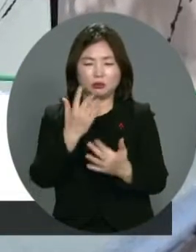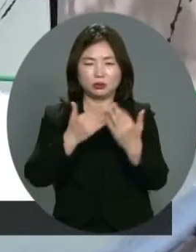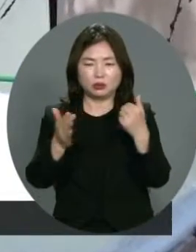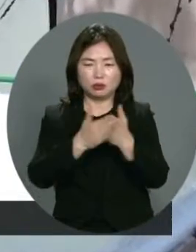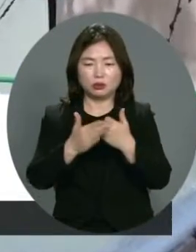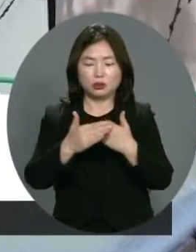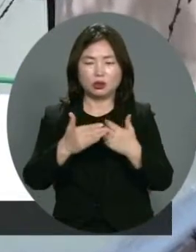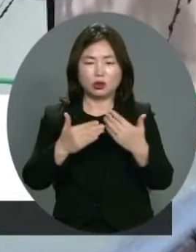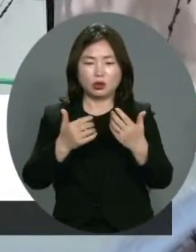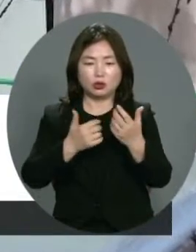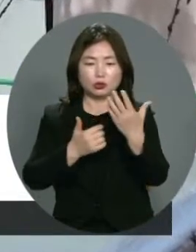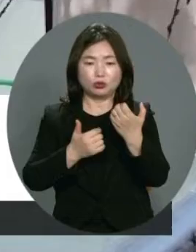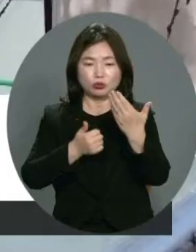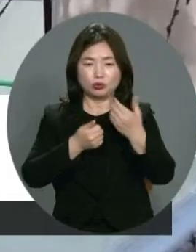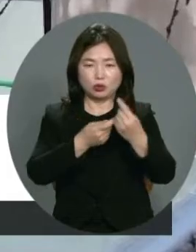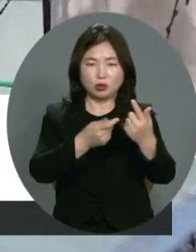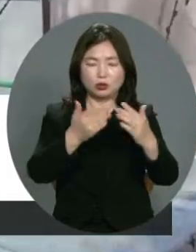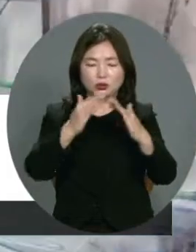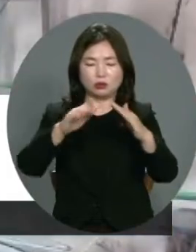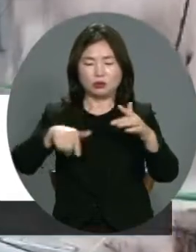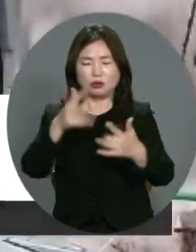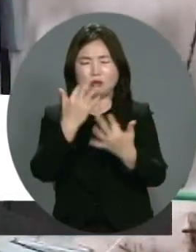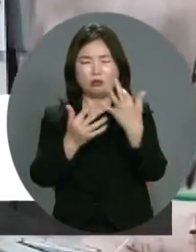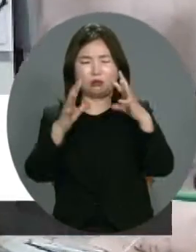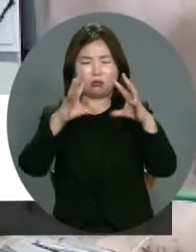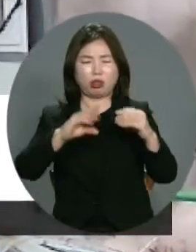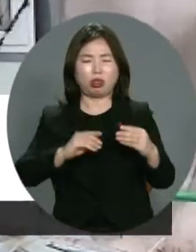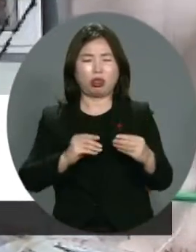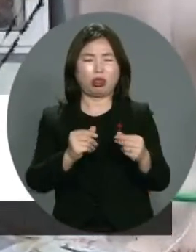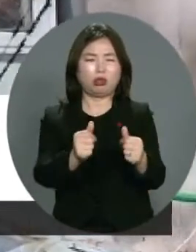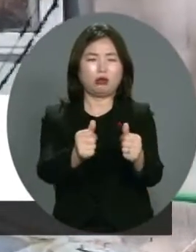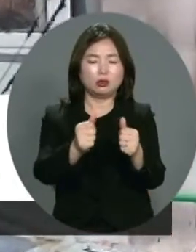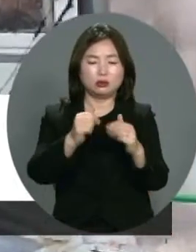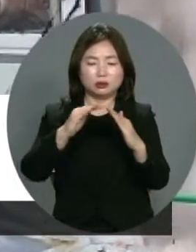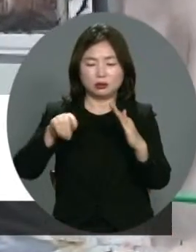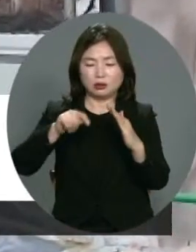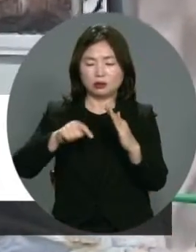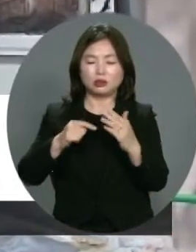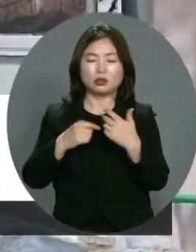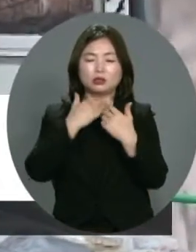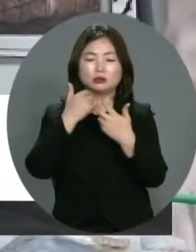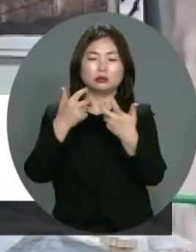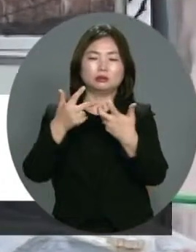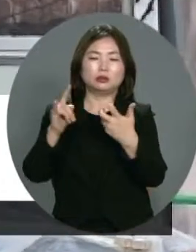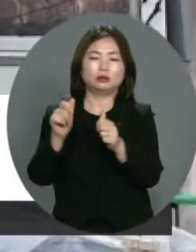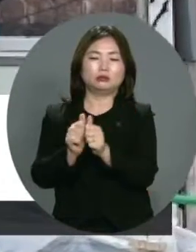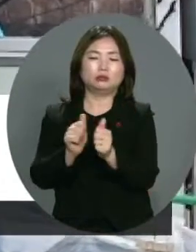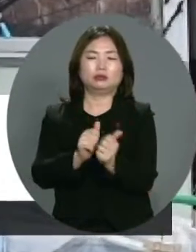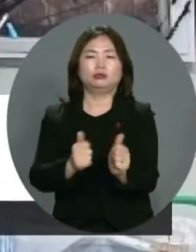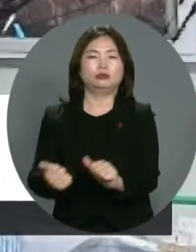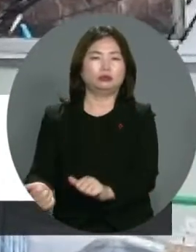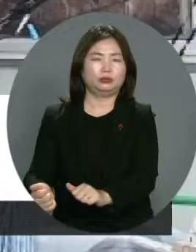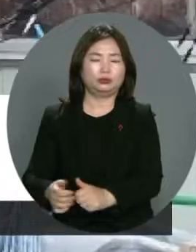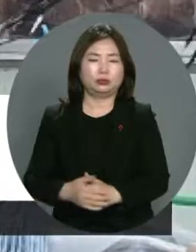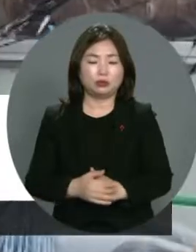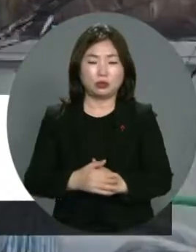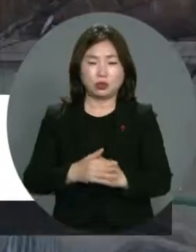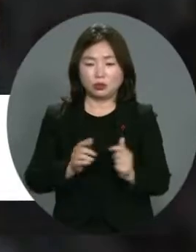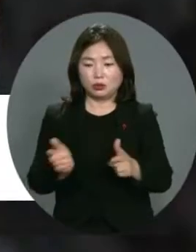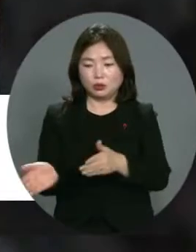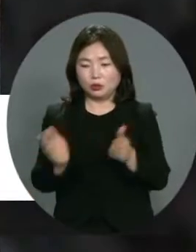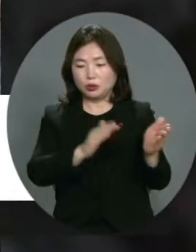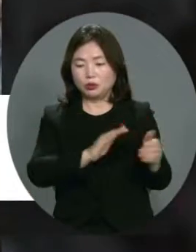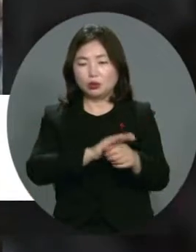불로 99제곱미터 규모의 집 내부가 완전히 불에 탔고 집안에 있던 70대 남성이 숨졌습니다 비슷한